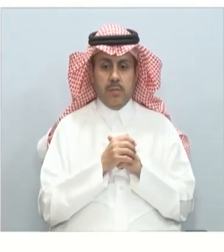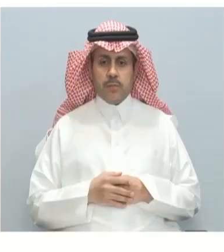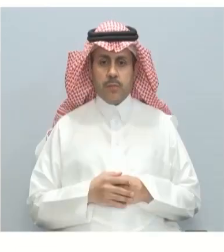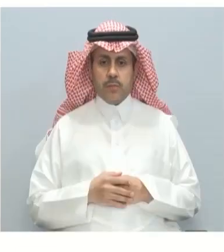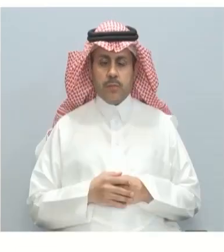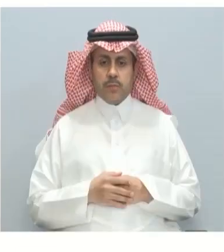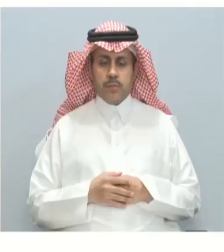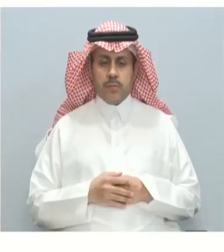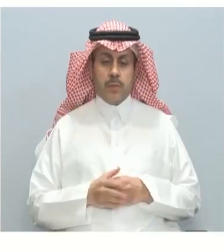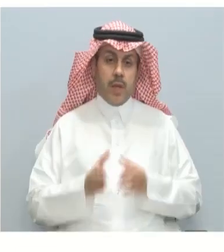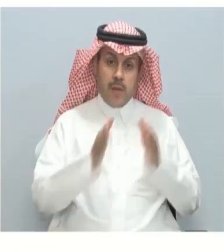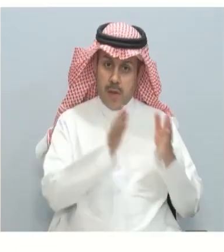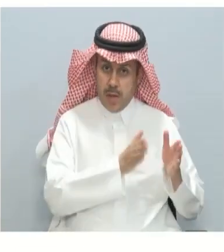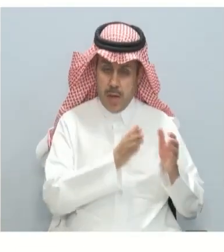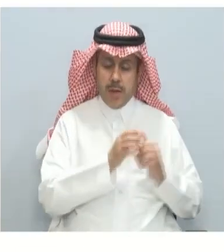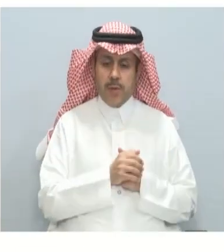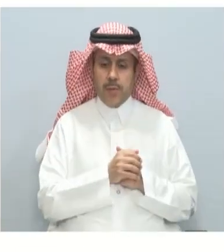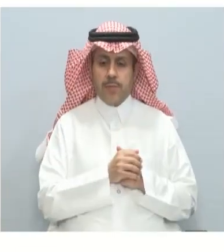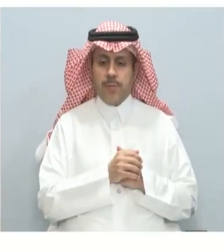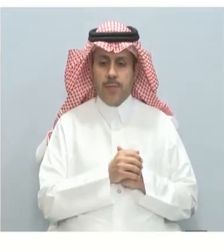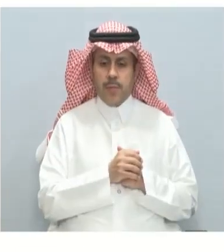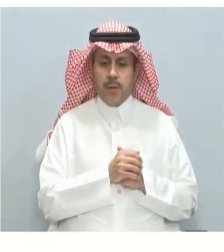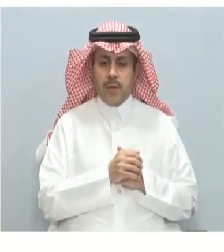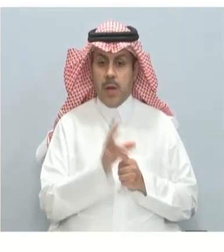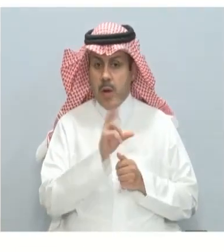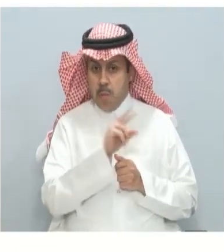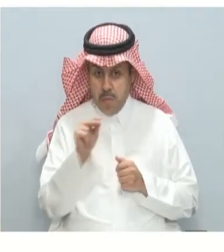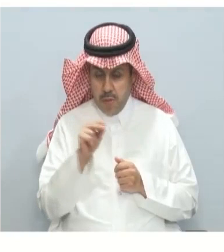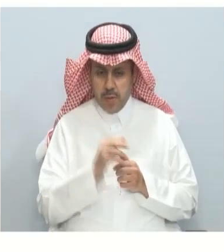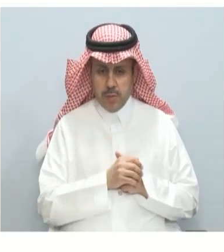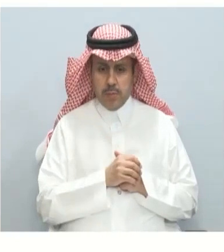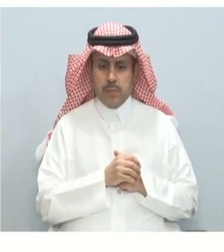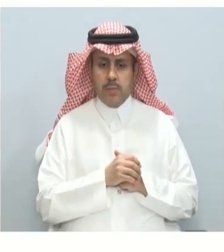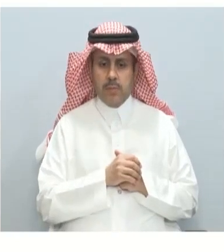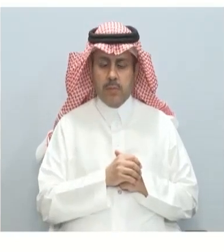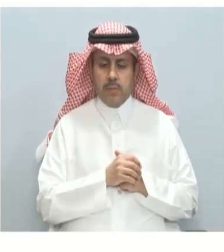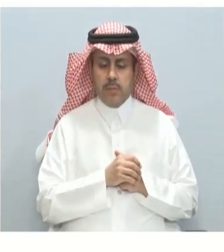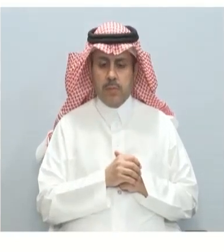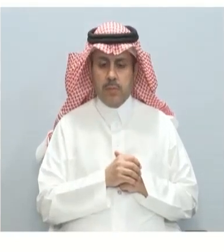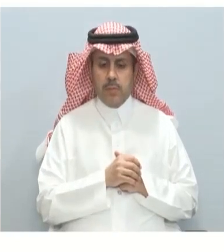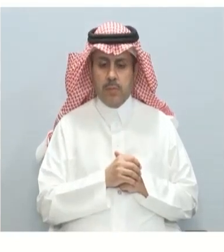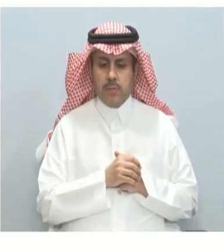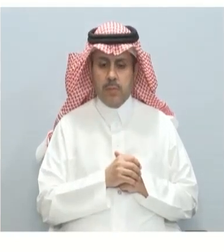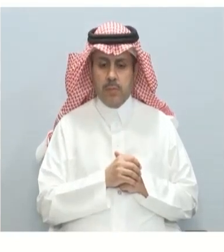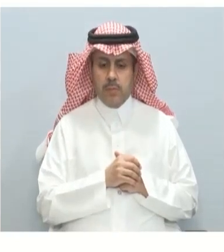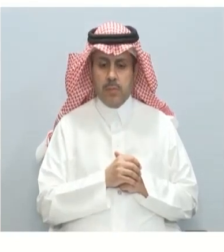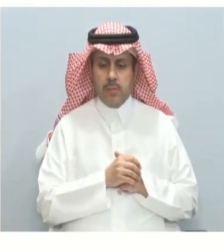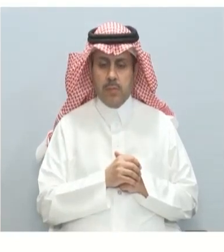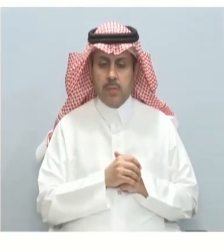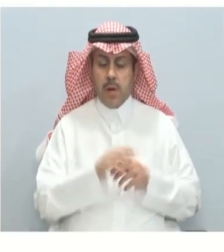سب اذا لو جينا نمثلها مثلا نمثلها